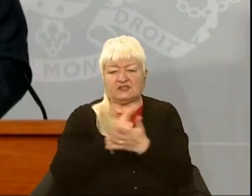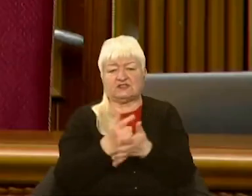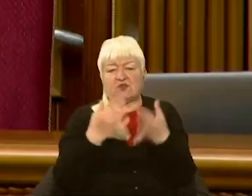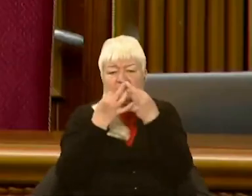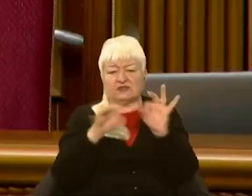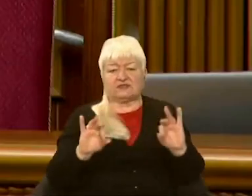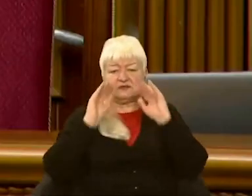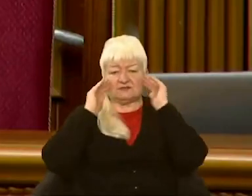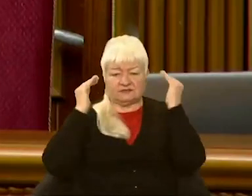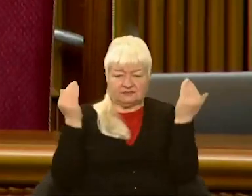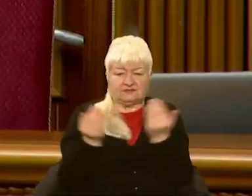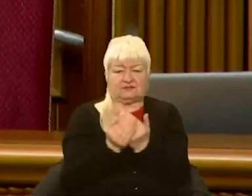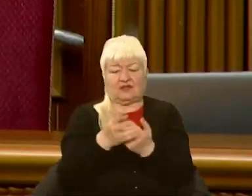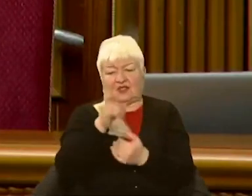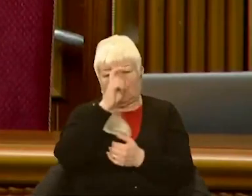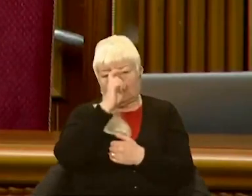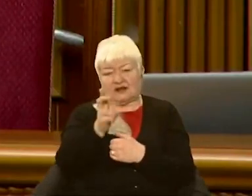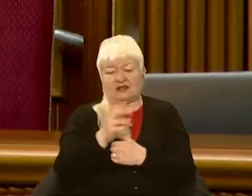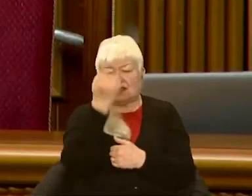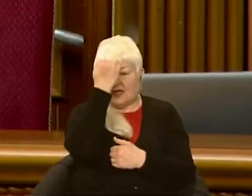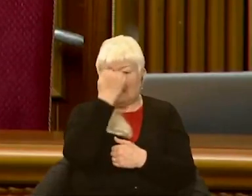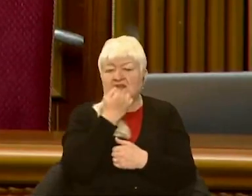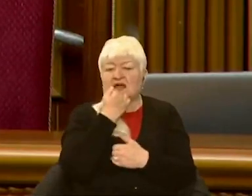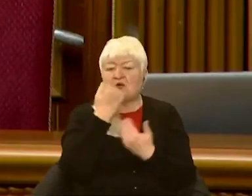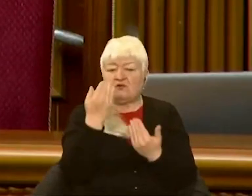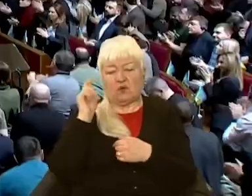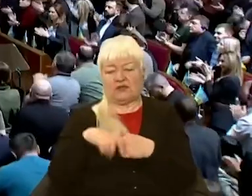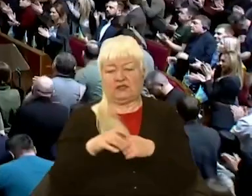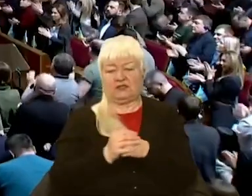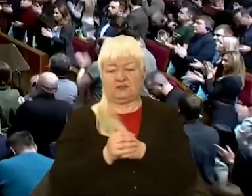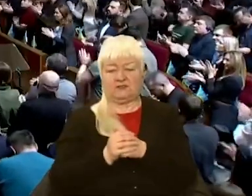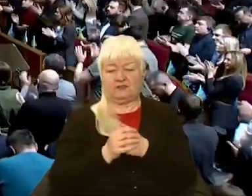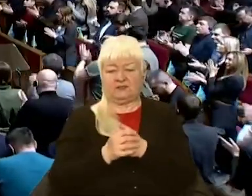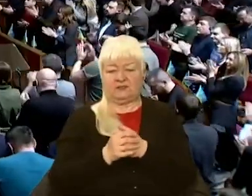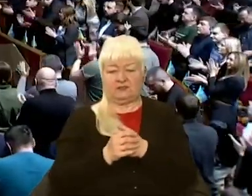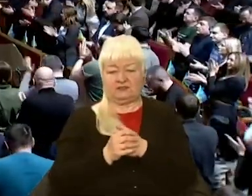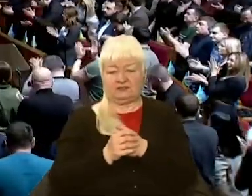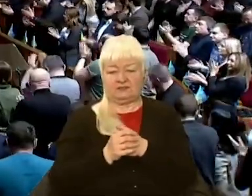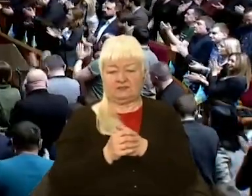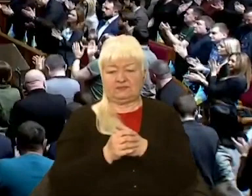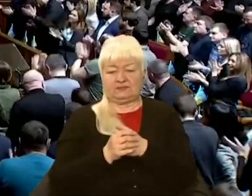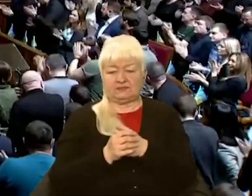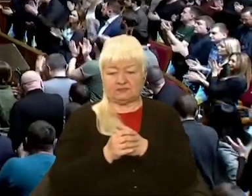суверенна, незагрожена країна. Дякую вам за увагу. Слава Україні!